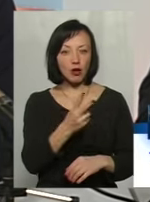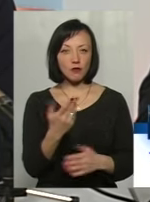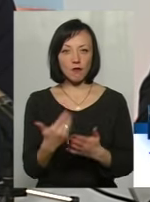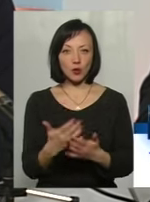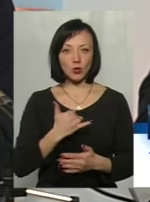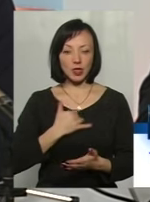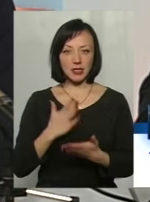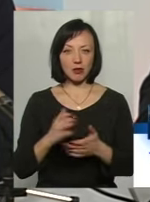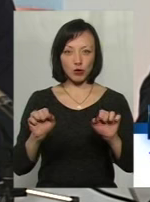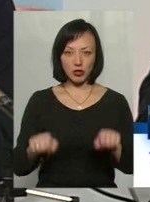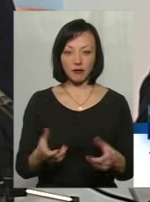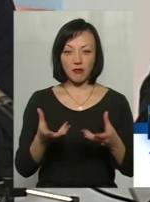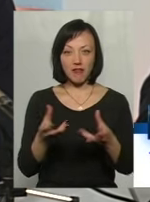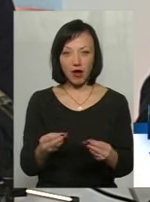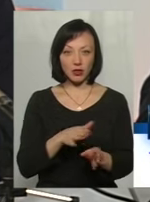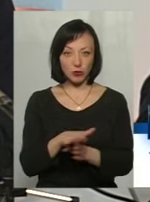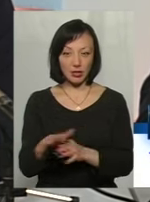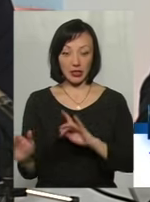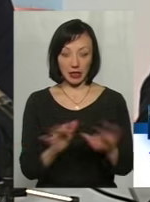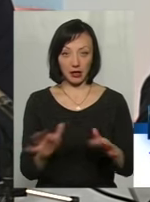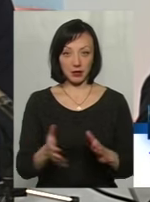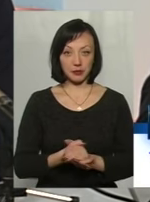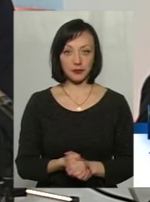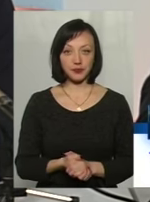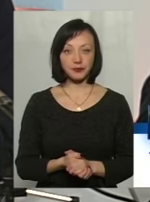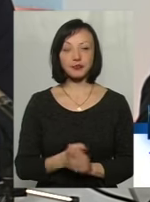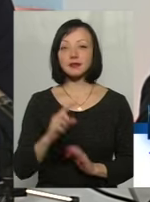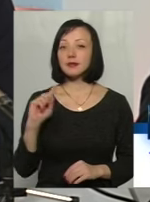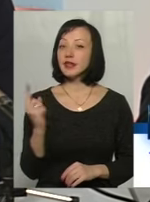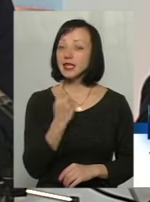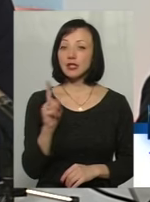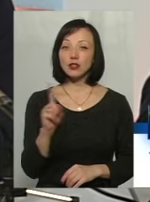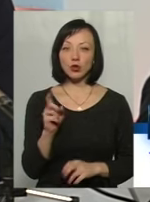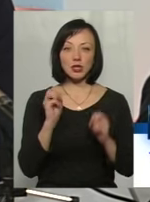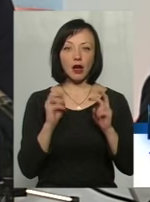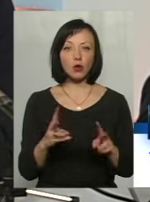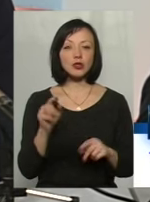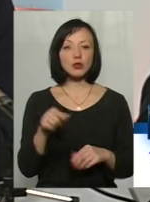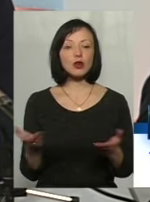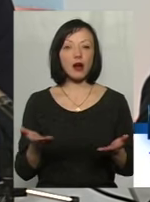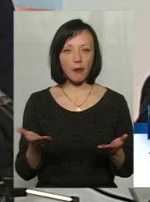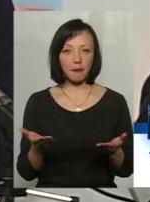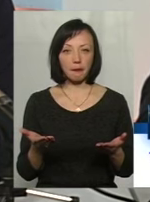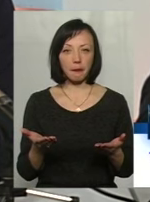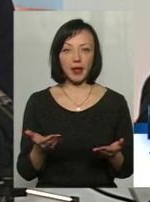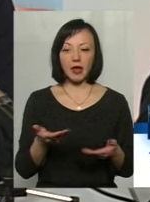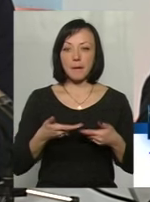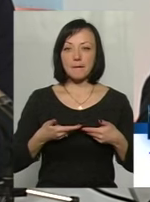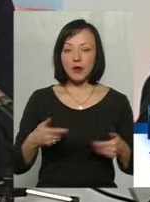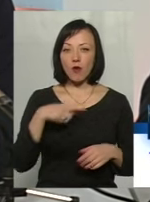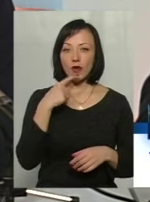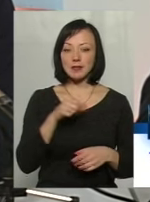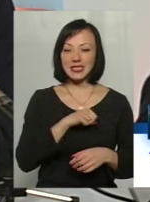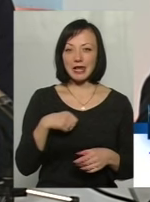у нас є можливості впливати, реалізовувати, діяти. Єдине, що, знову ж таки, загроза, яка тут, ми говоримо про самоврядування,